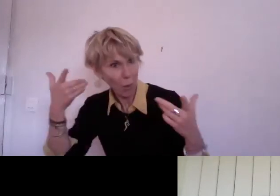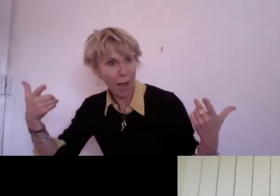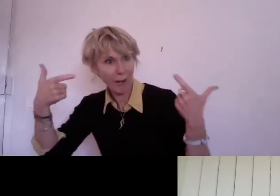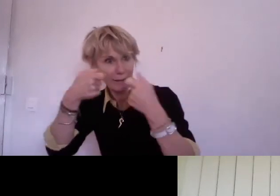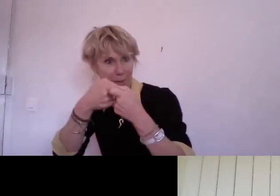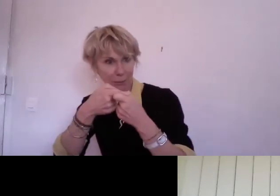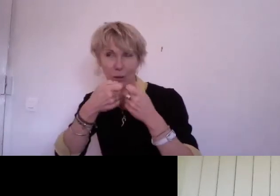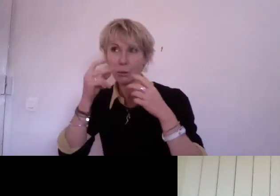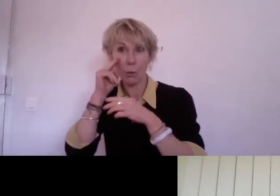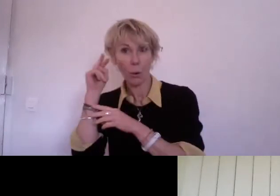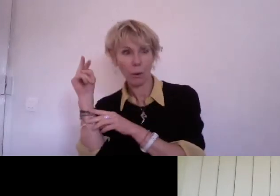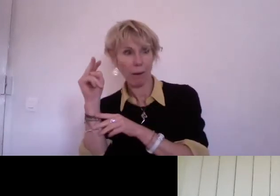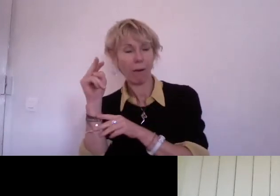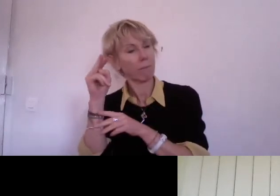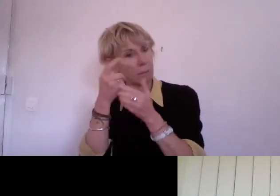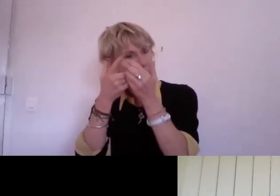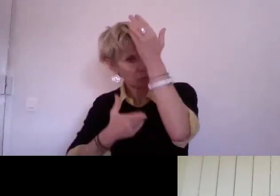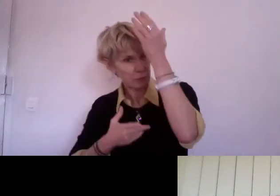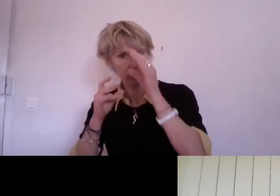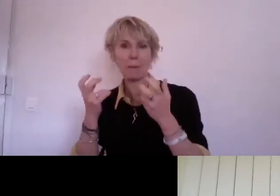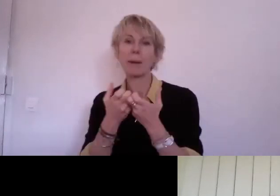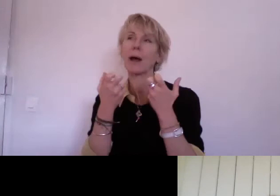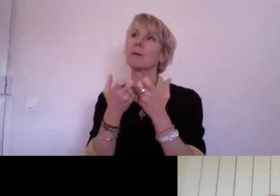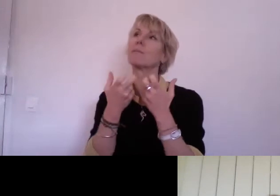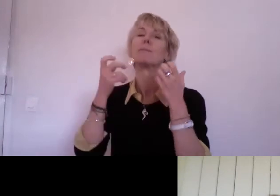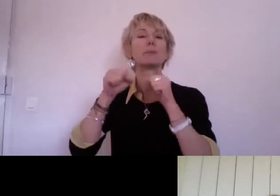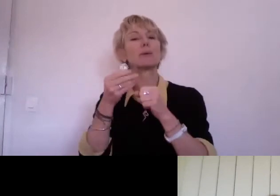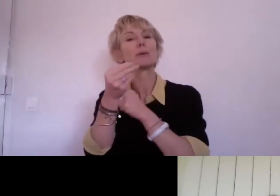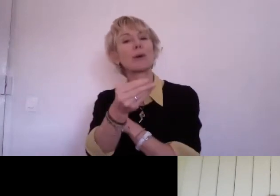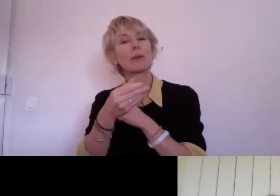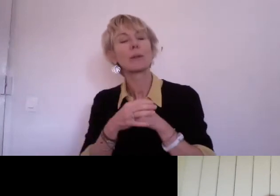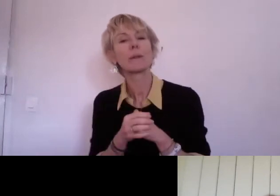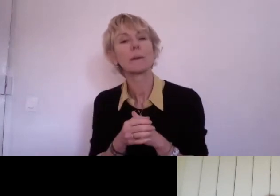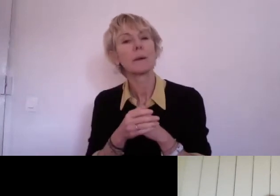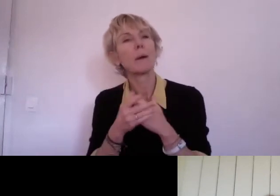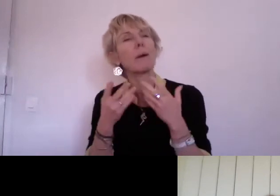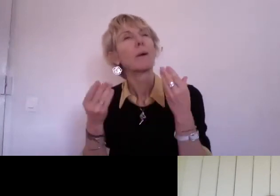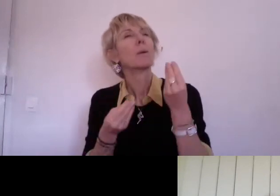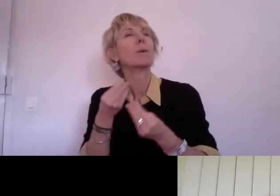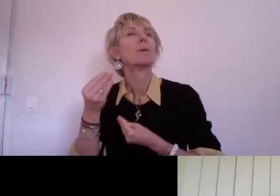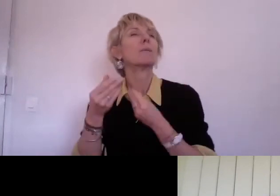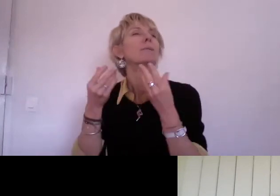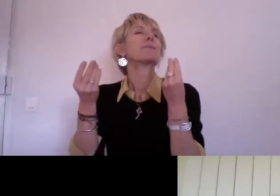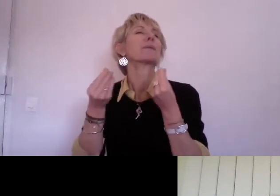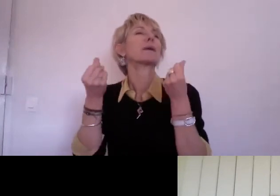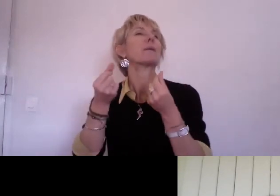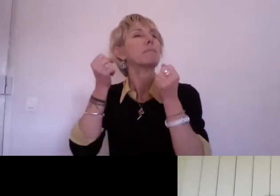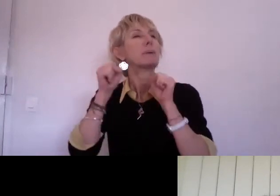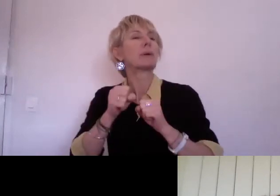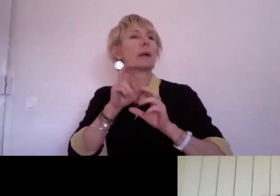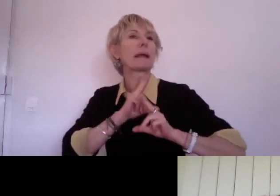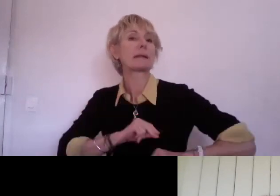multiple. Par exemple, je peux utiliser ou je peux expérimenter des notions comme l'équilibre,